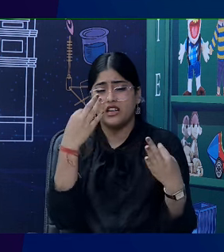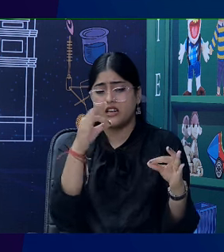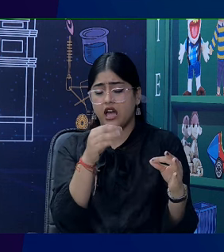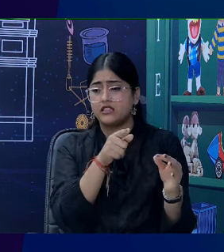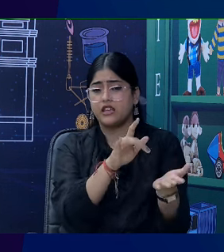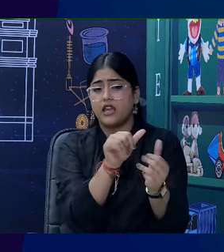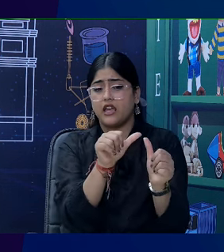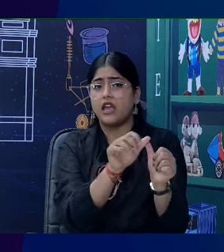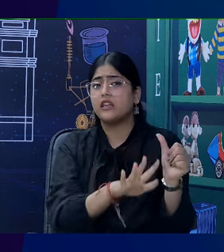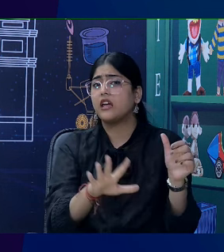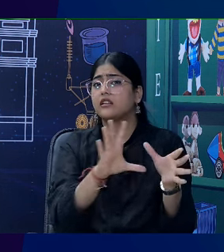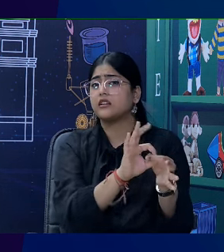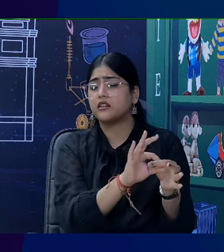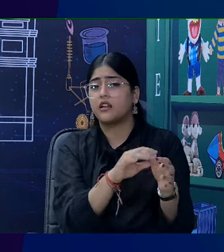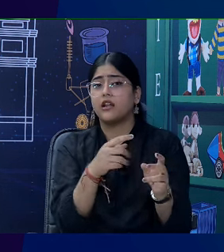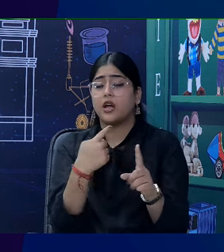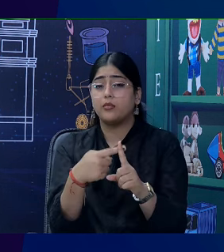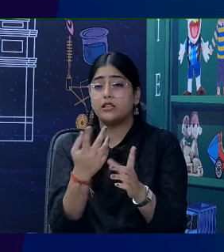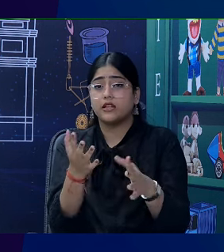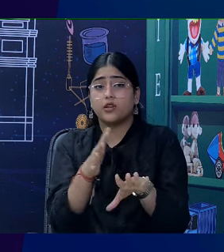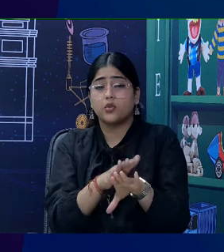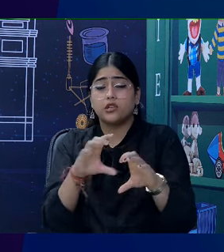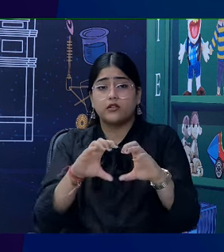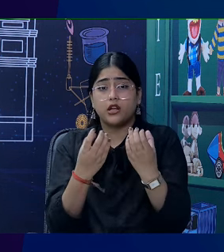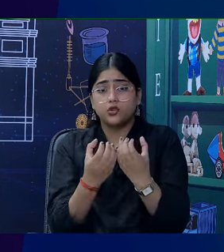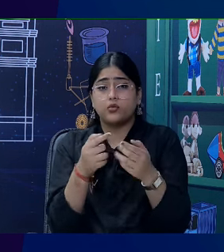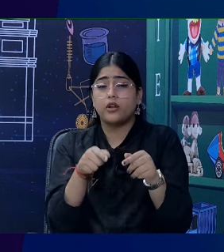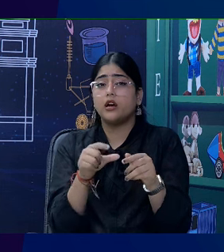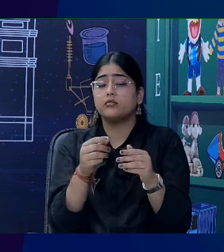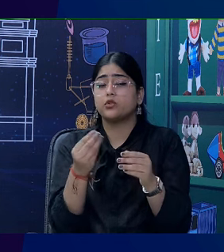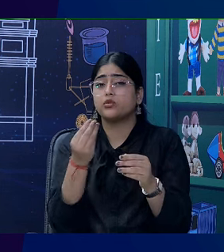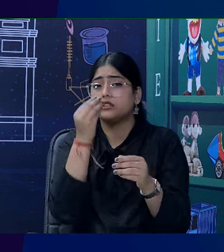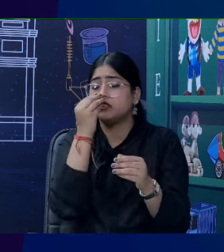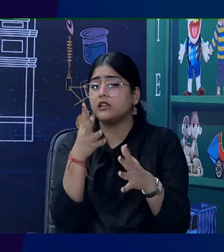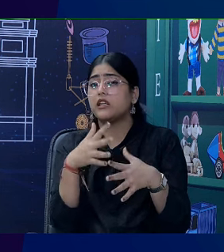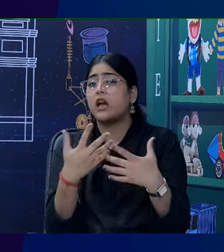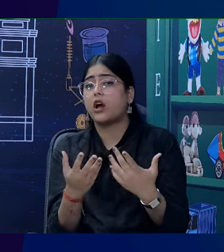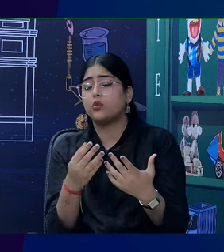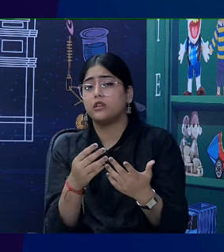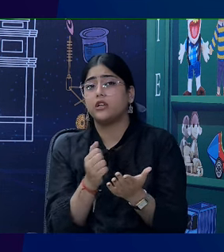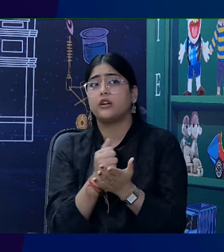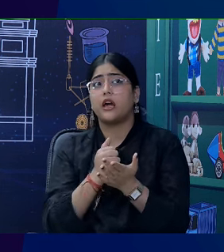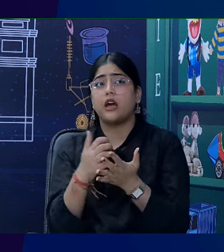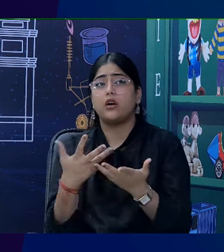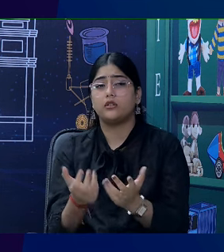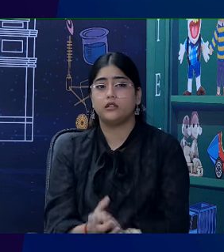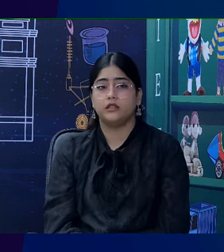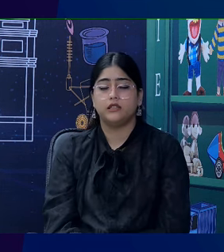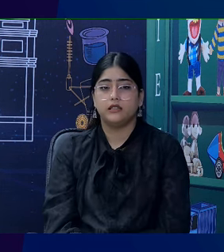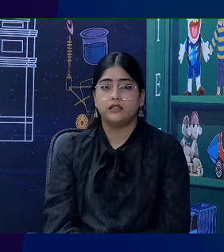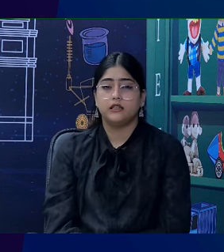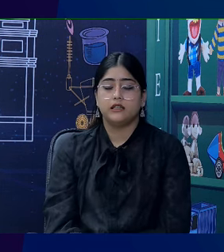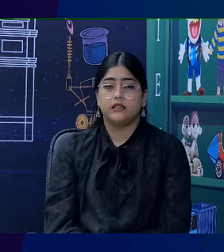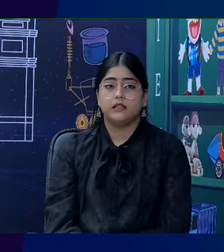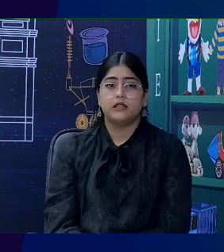इस क्षेत्र का है और समावेशी कक्षा में भी इसे आसान बनाने के लिए क्या कुछ स्ट्रेटेजी या कोशिश की जा सकती हैं देखिए वैसे तो